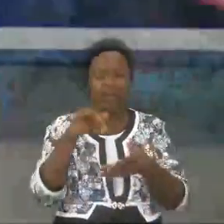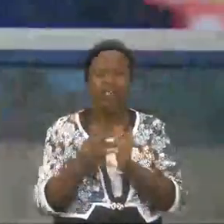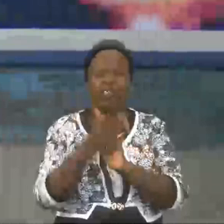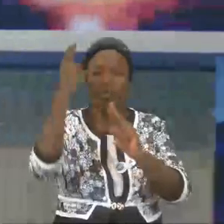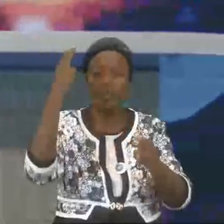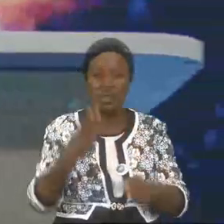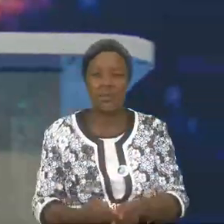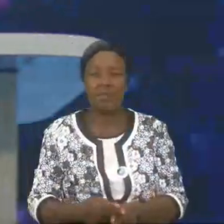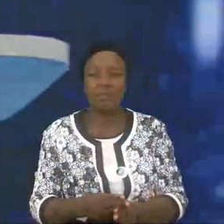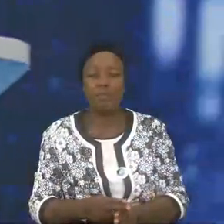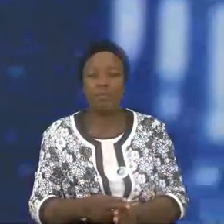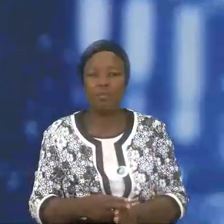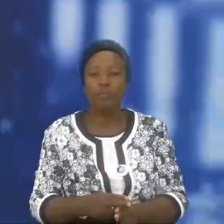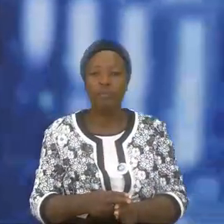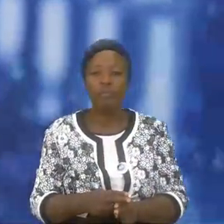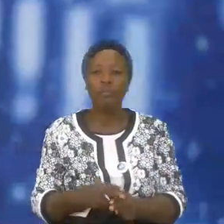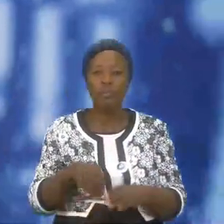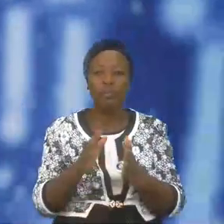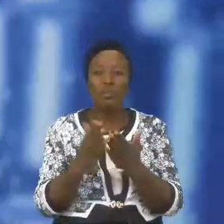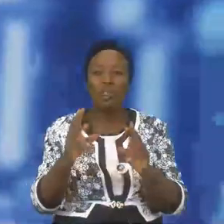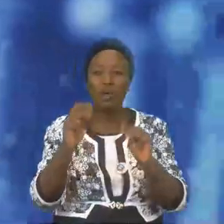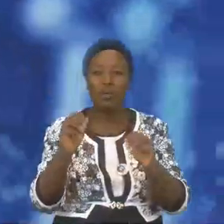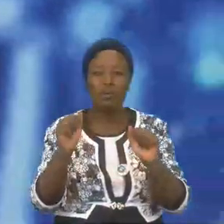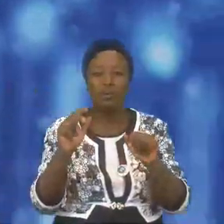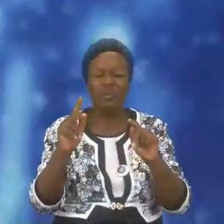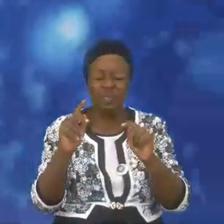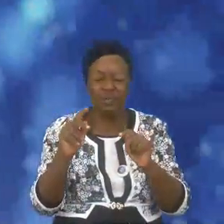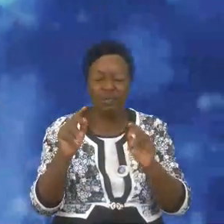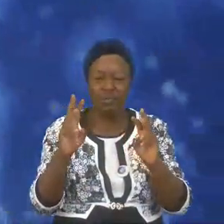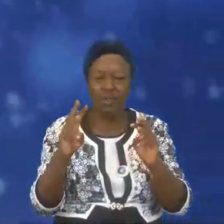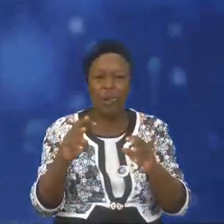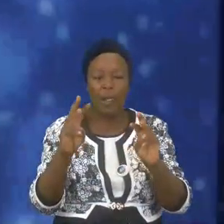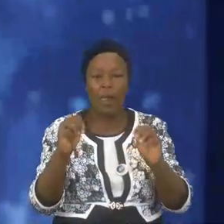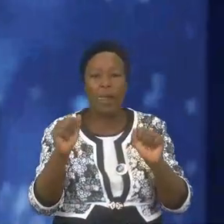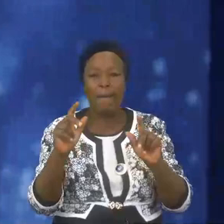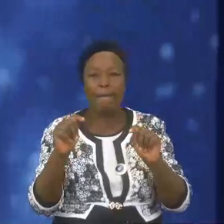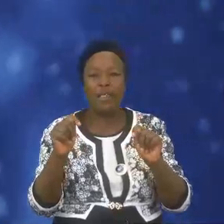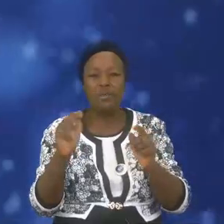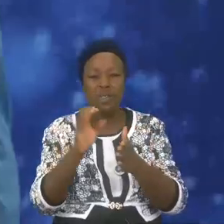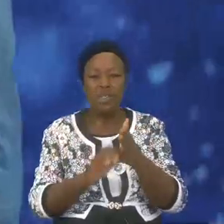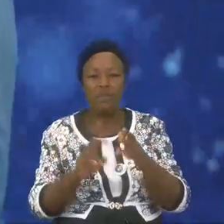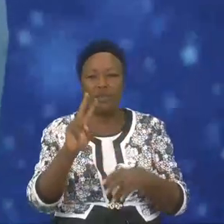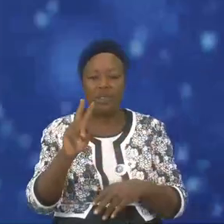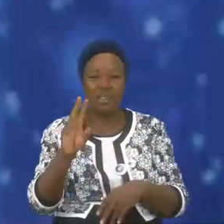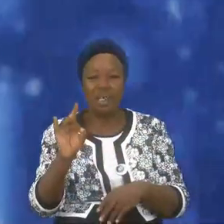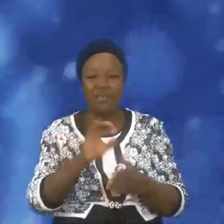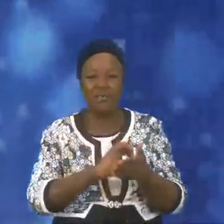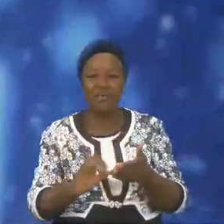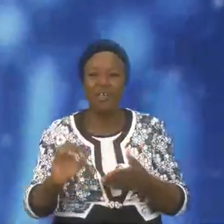de Jésus. Matthieu chapitre 28. Verset 18,